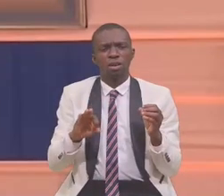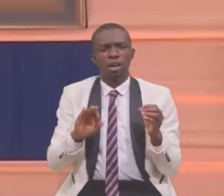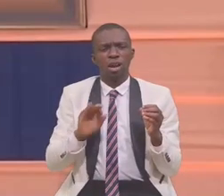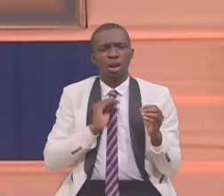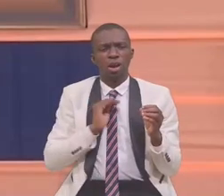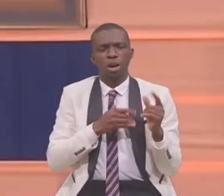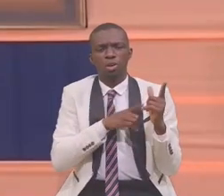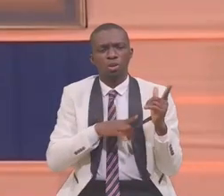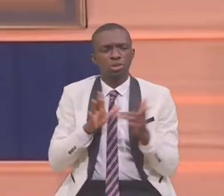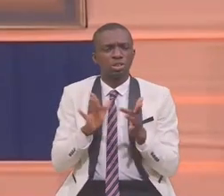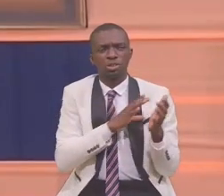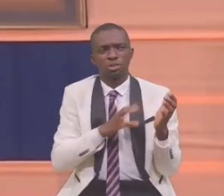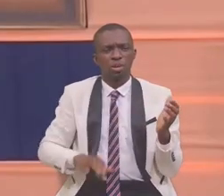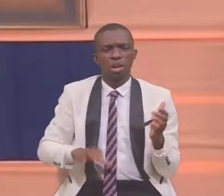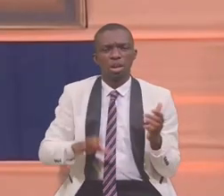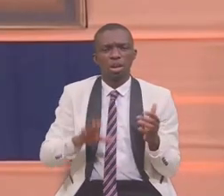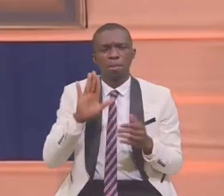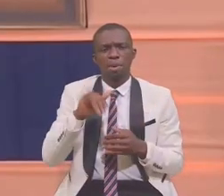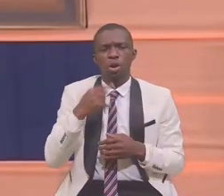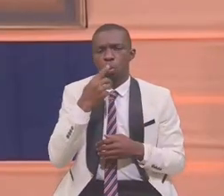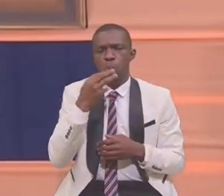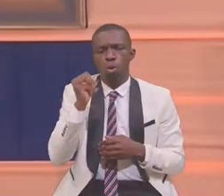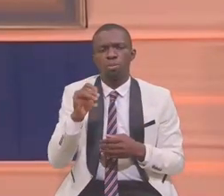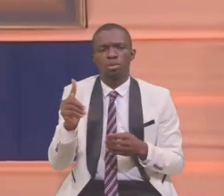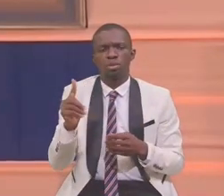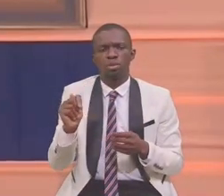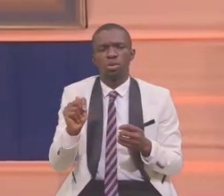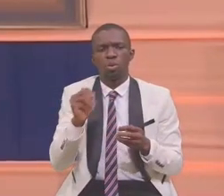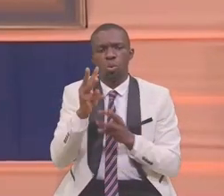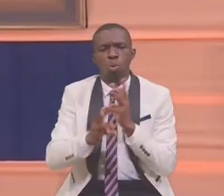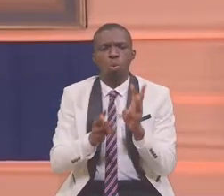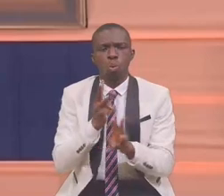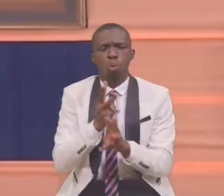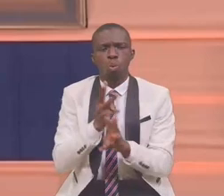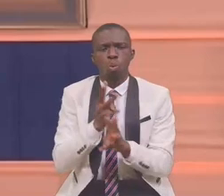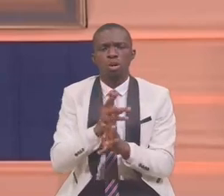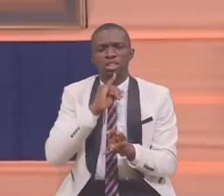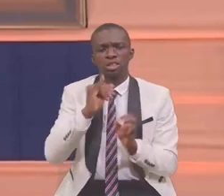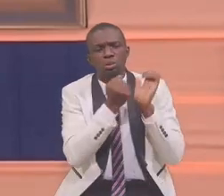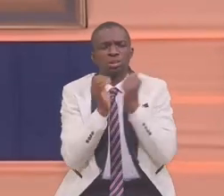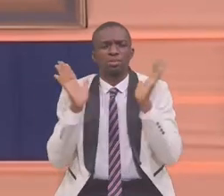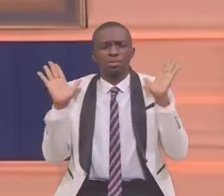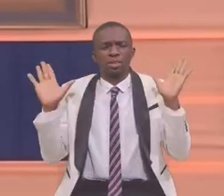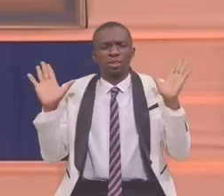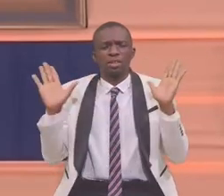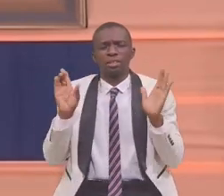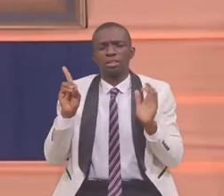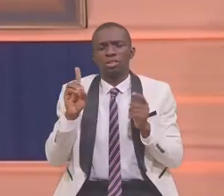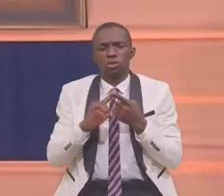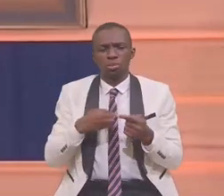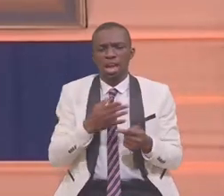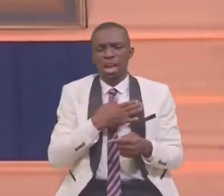qui le monde est crucifié pour moi, comme je le suis pour le monde. Il